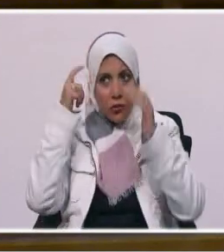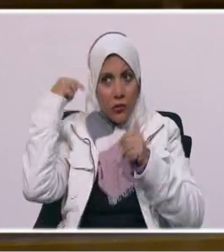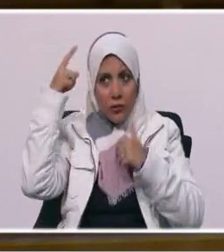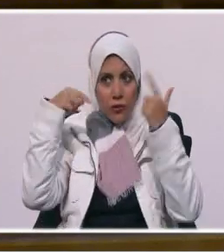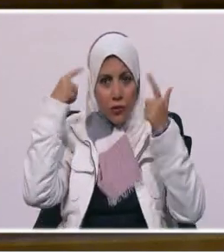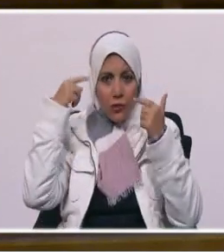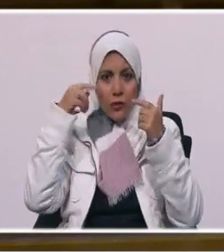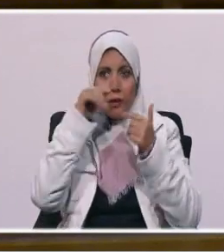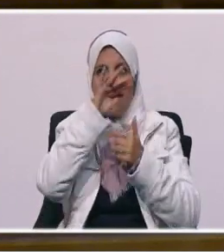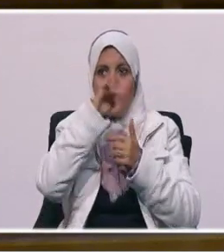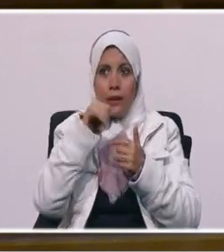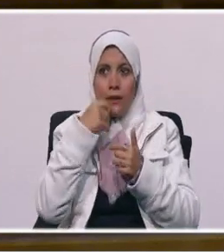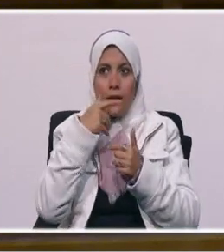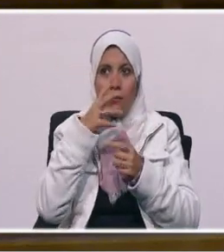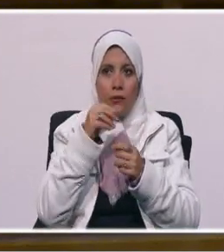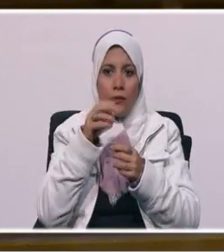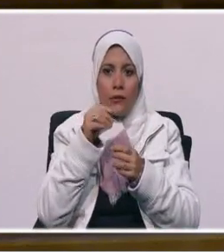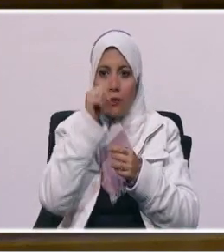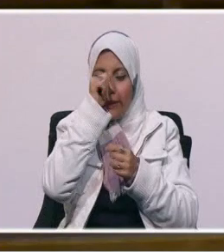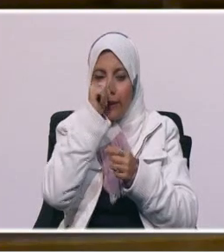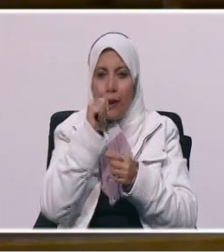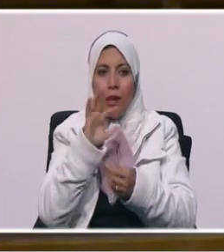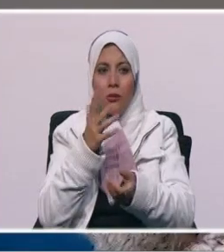في اقصى لحظات الالم كانت ايه؟